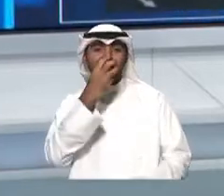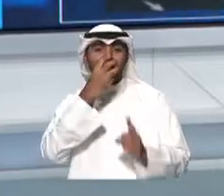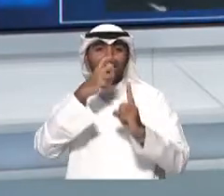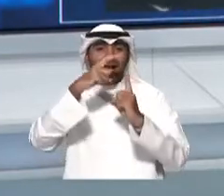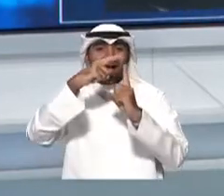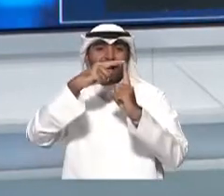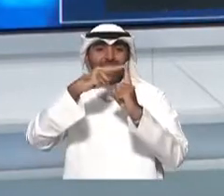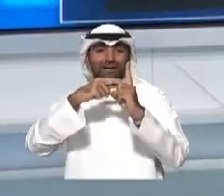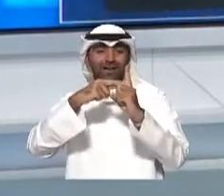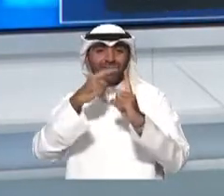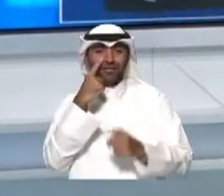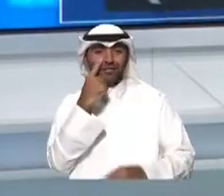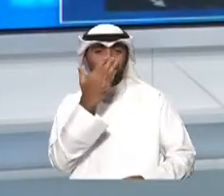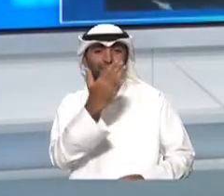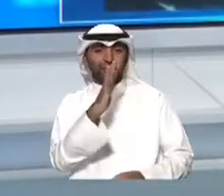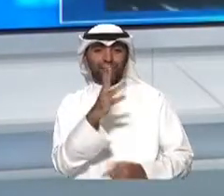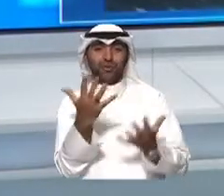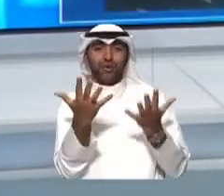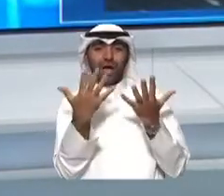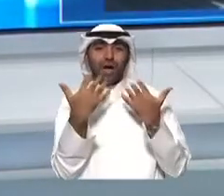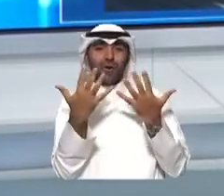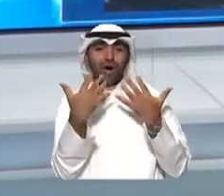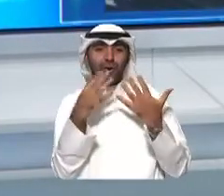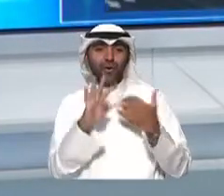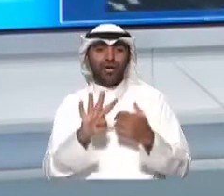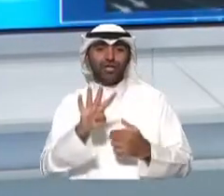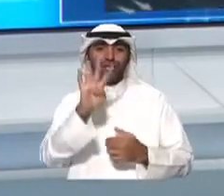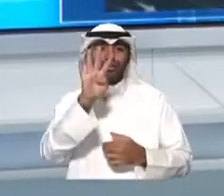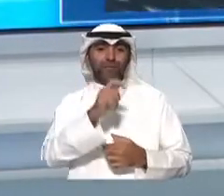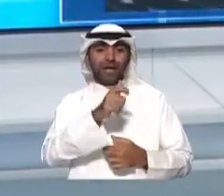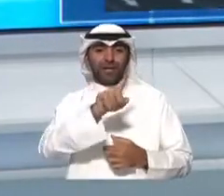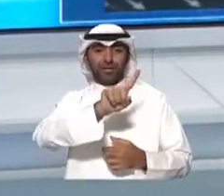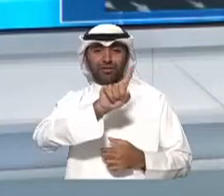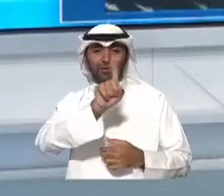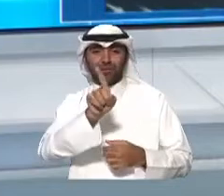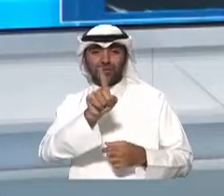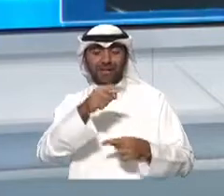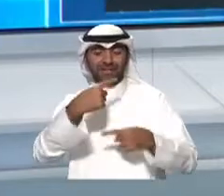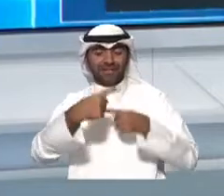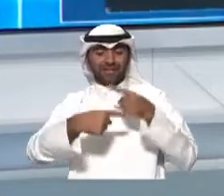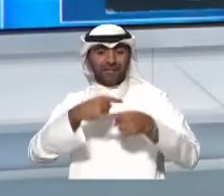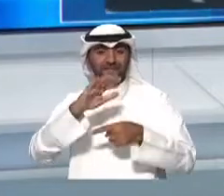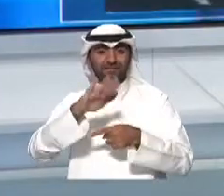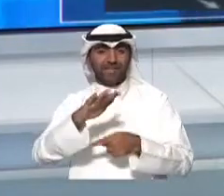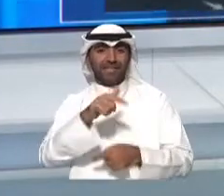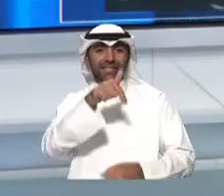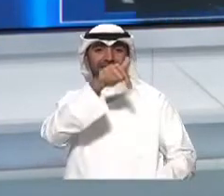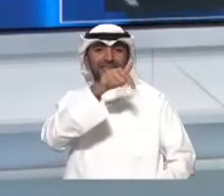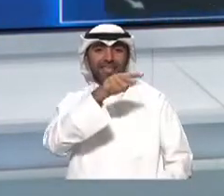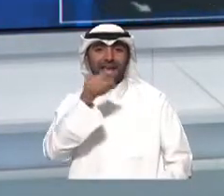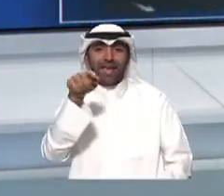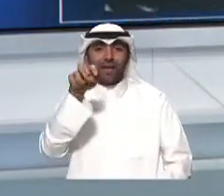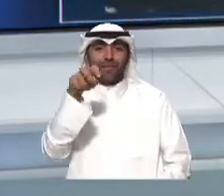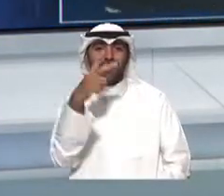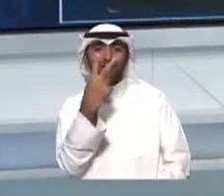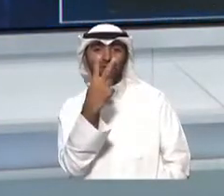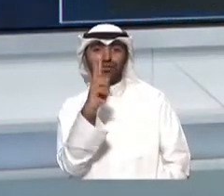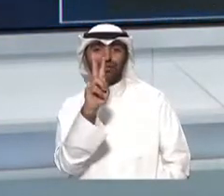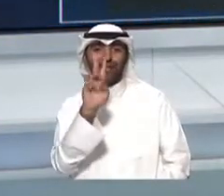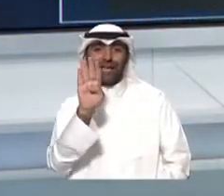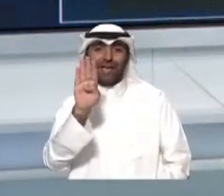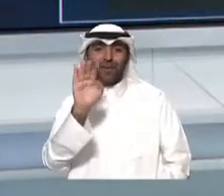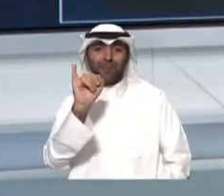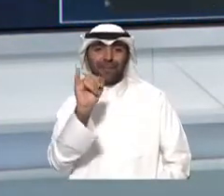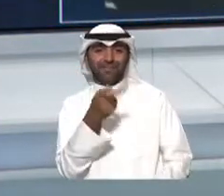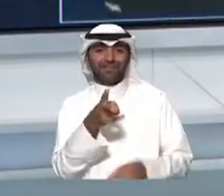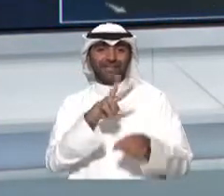منتصف هذه الليلة، استمرار رياح شمالية وشمالية الغربية معانا سرعتها ما بين 6 إلى 28 كيلومتر بالساعة، سماء خالية من